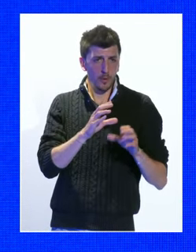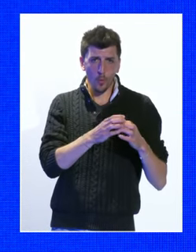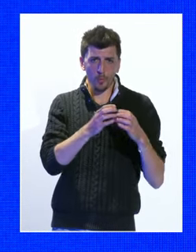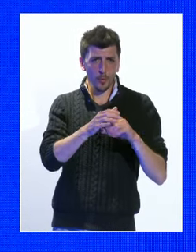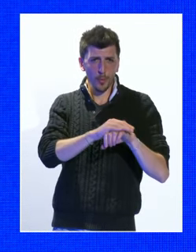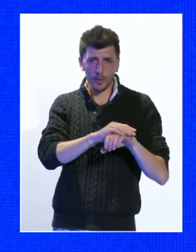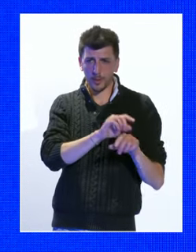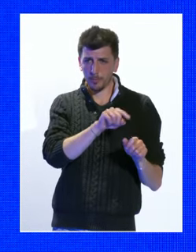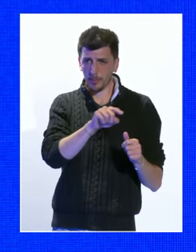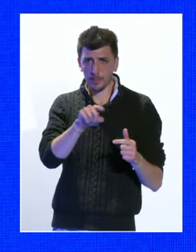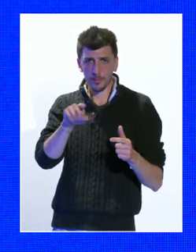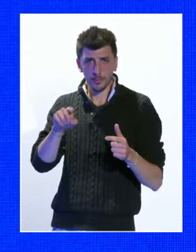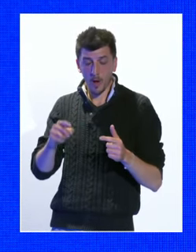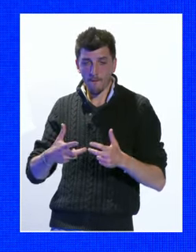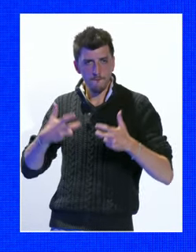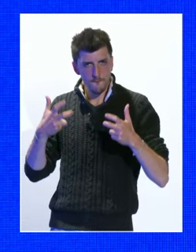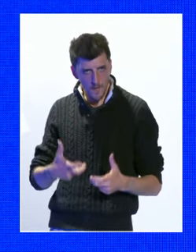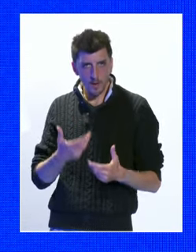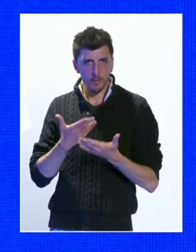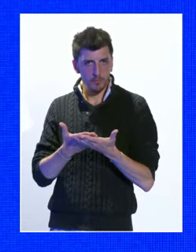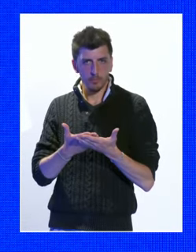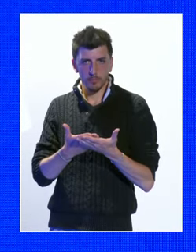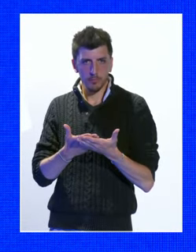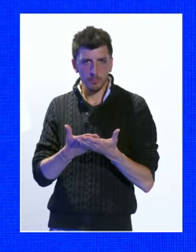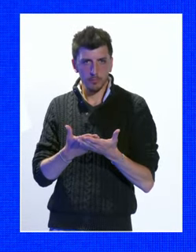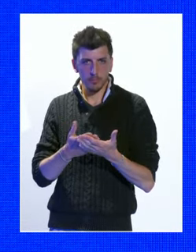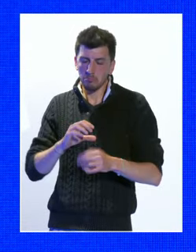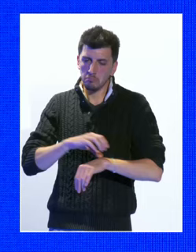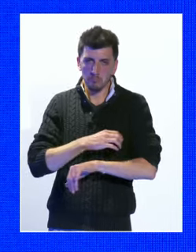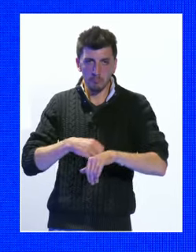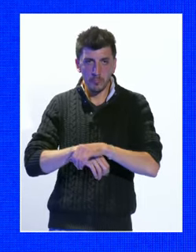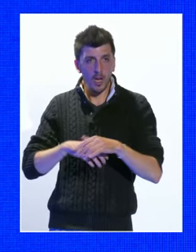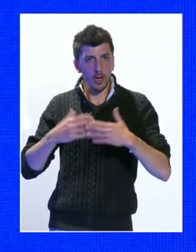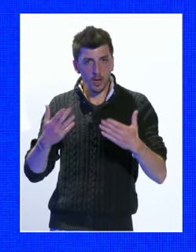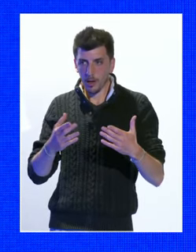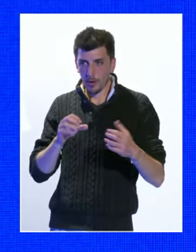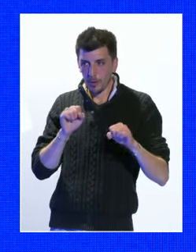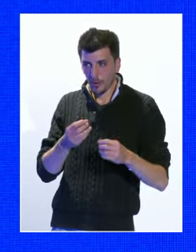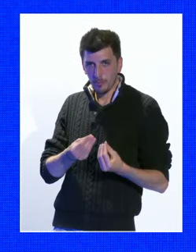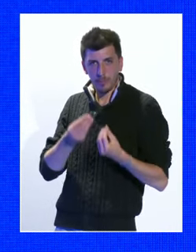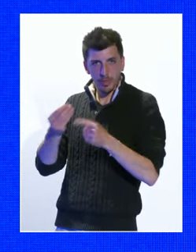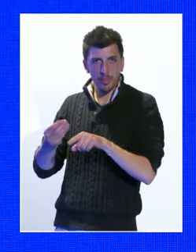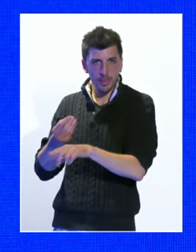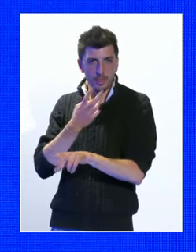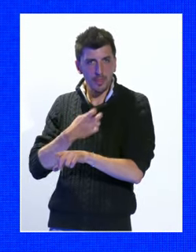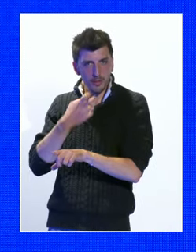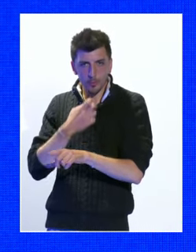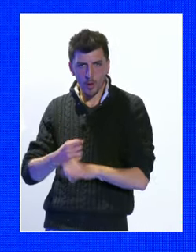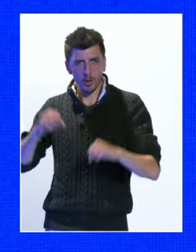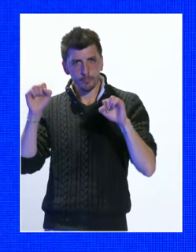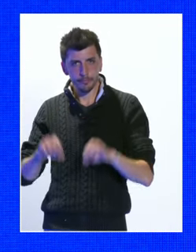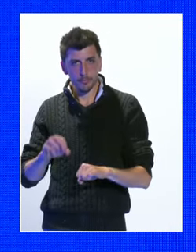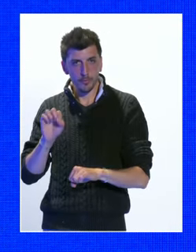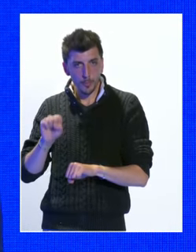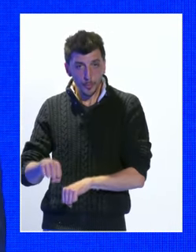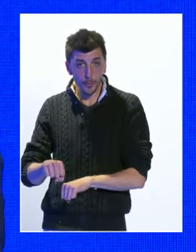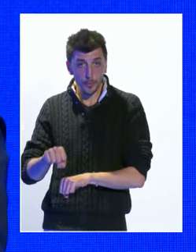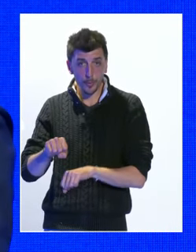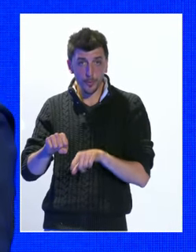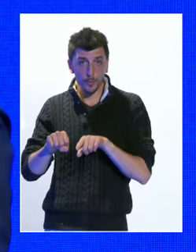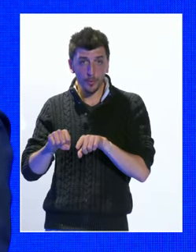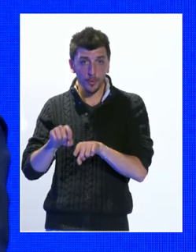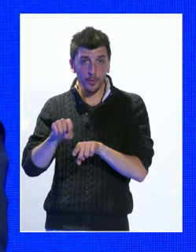évolution s'y mettent, alors c'est les citoyens qui peuvent prendre le pouvoir et choisir